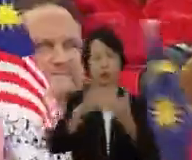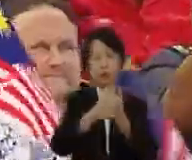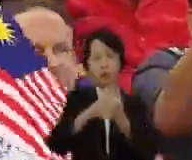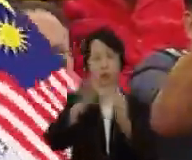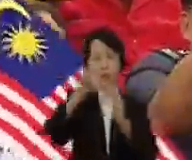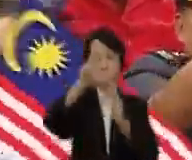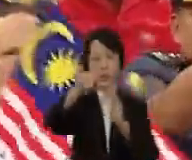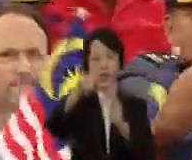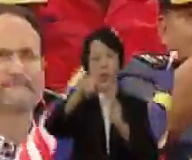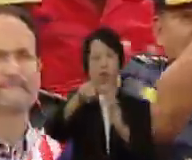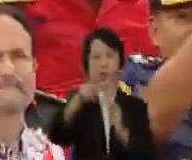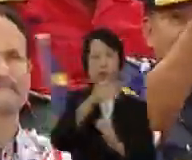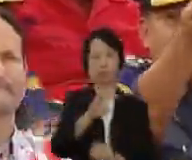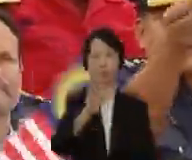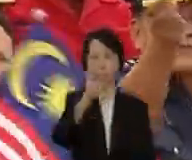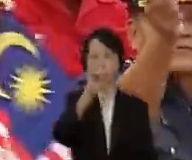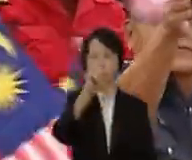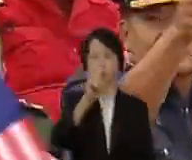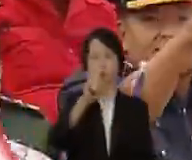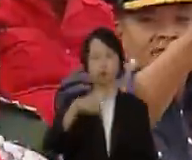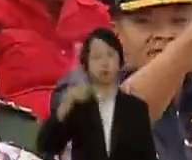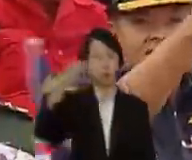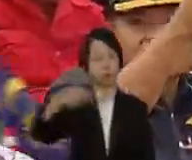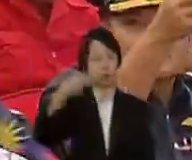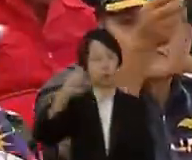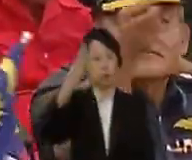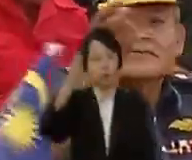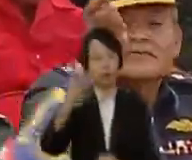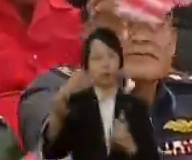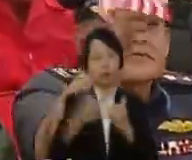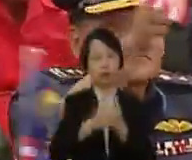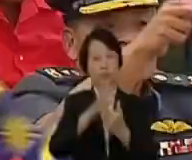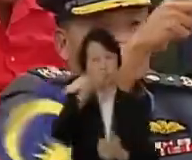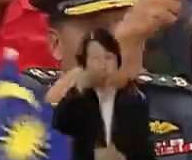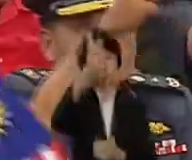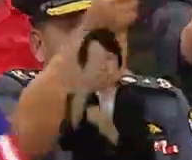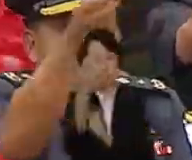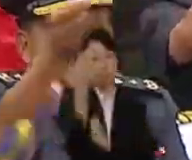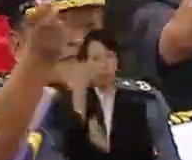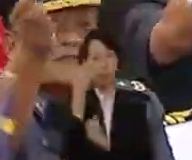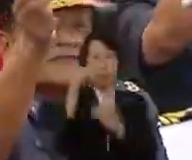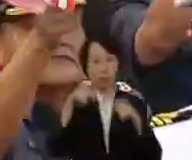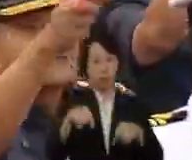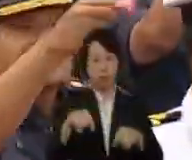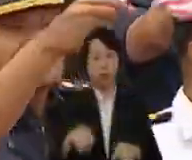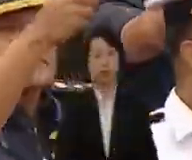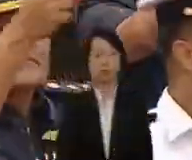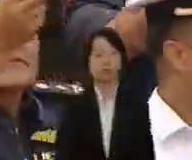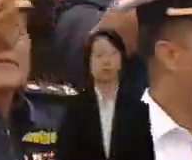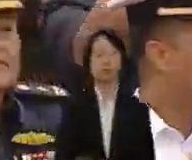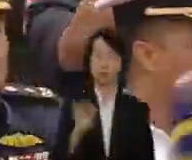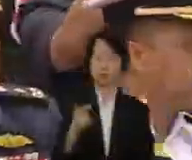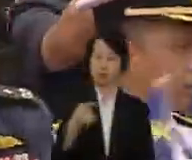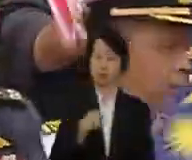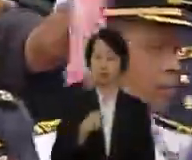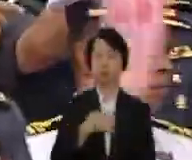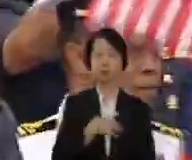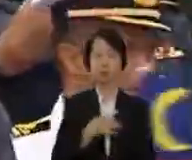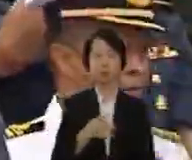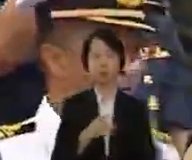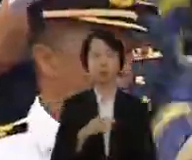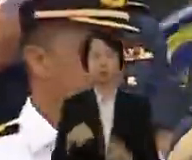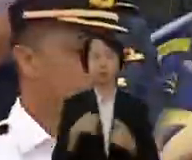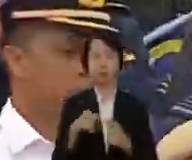tidak lama lagi. Dan satu lagi momen bersejarah juga akan kembali tercipta pada pagi ini, Andy. Ya, saya sebenarnya suka bila